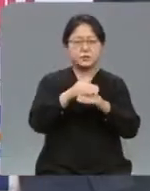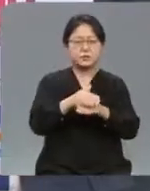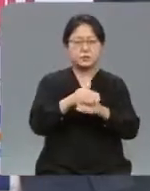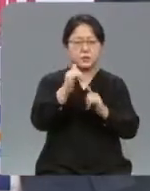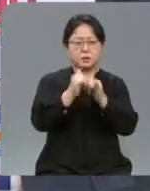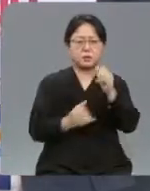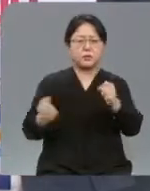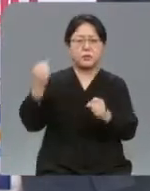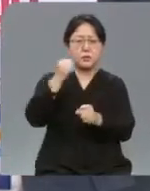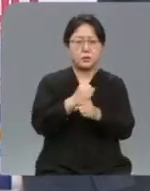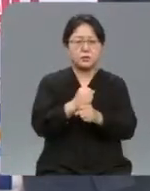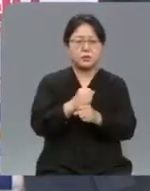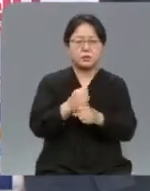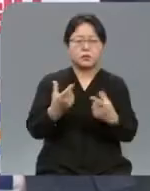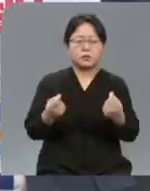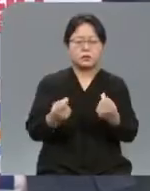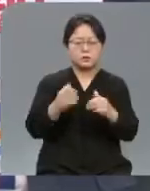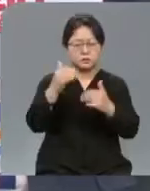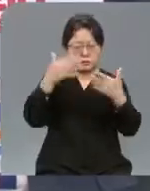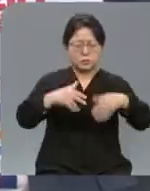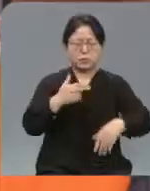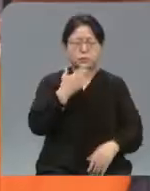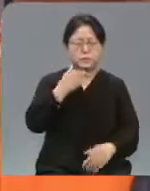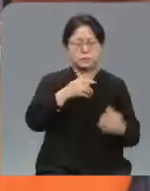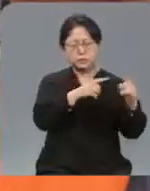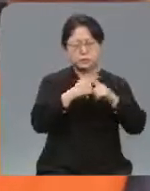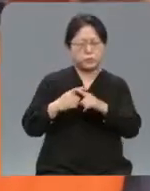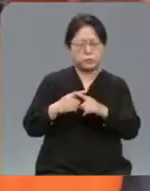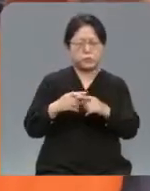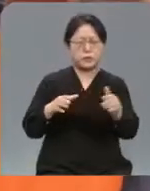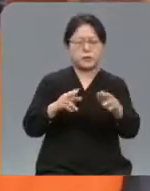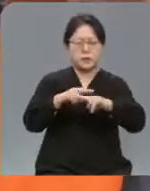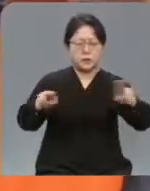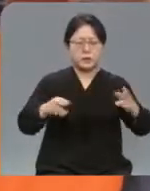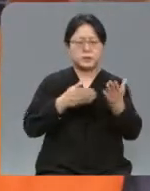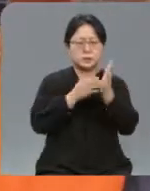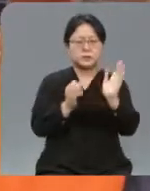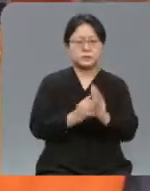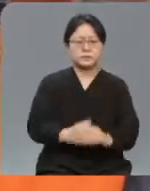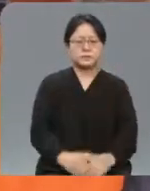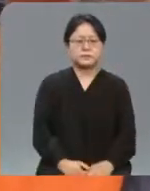과거로의 회귀 라며 조건없는 경찰국 해체를 요구했습니다